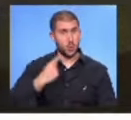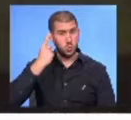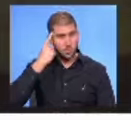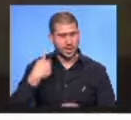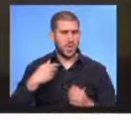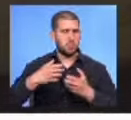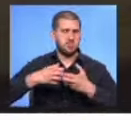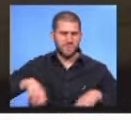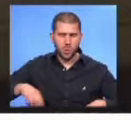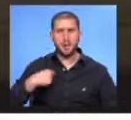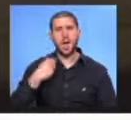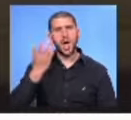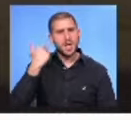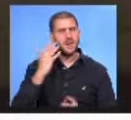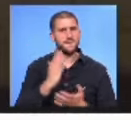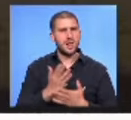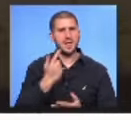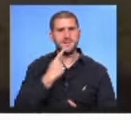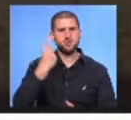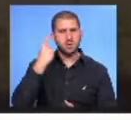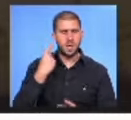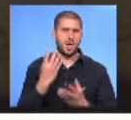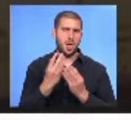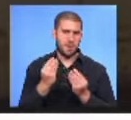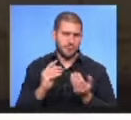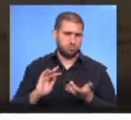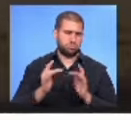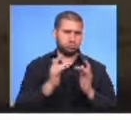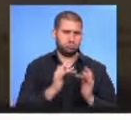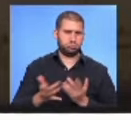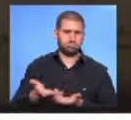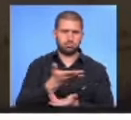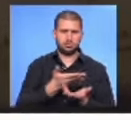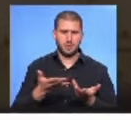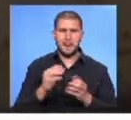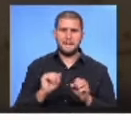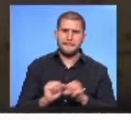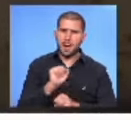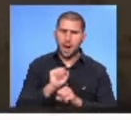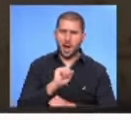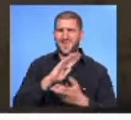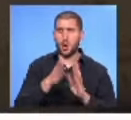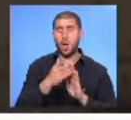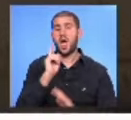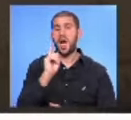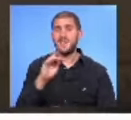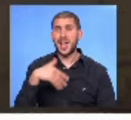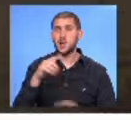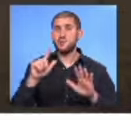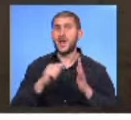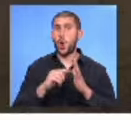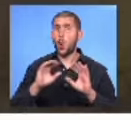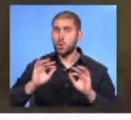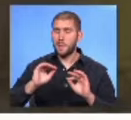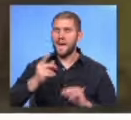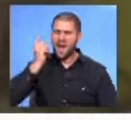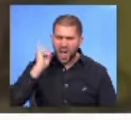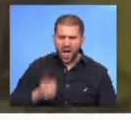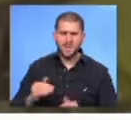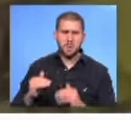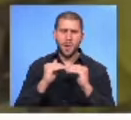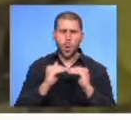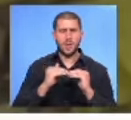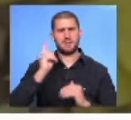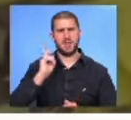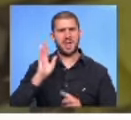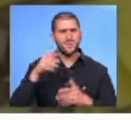מפולגים. היה לנו פה לפני שנה המון המון מחאות וכדומה, אבל אחרי השבעה באוקטובר חייבים להיות מאוחדים אפילו כלפי